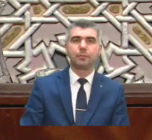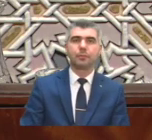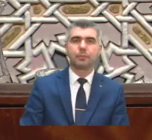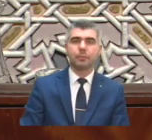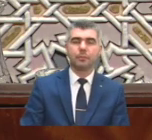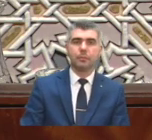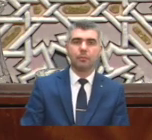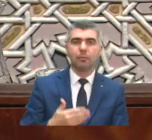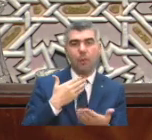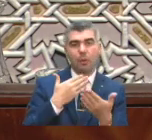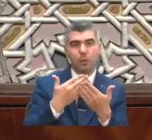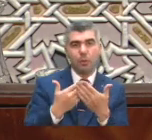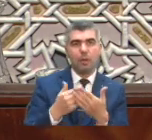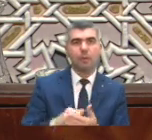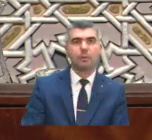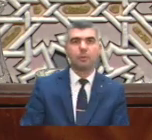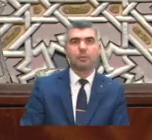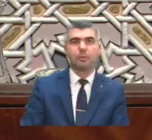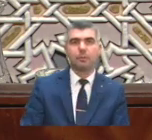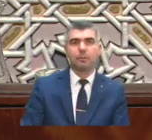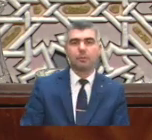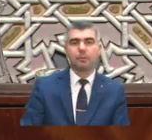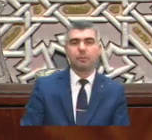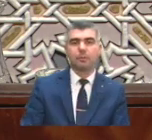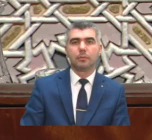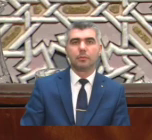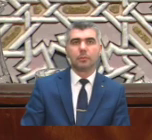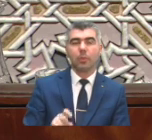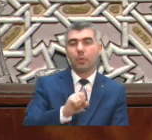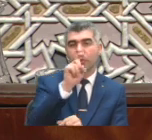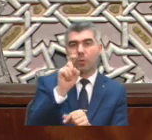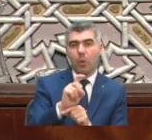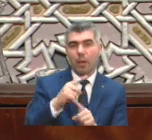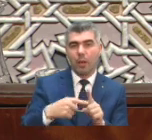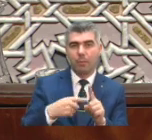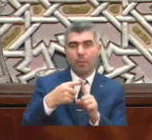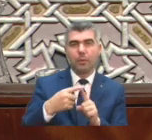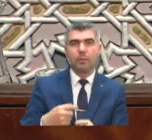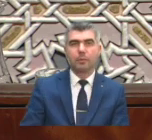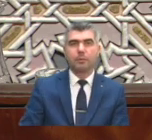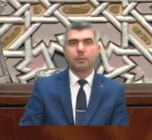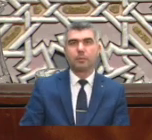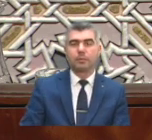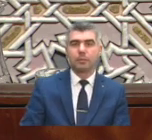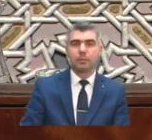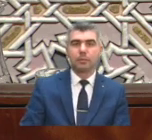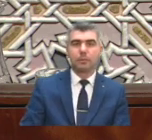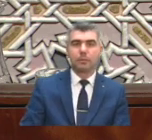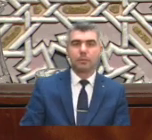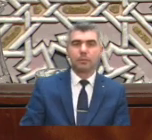شكرا سيد النائب. هل هناك تعقيب إضافي؟ تفضل.